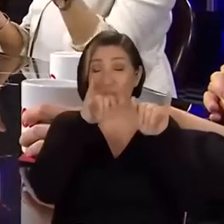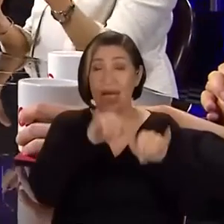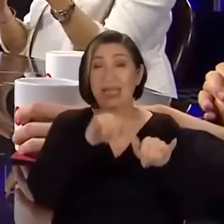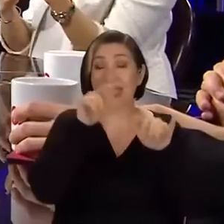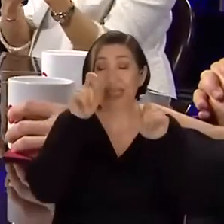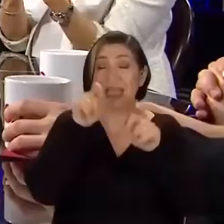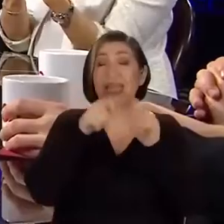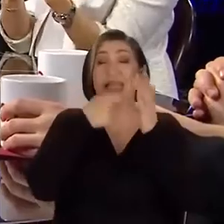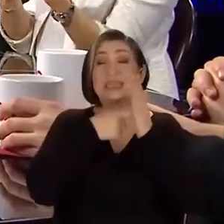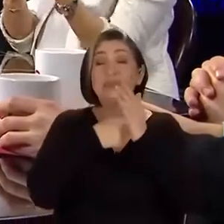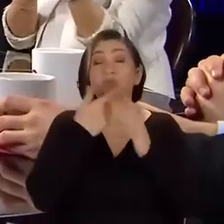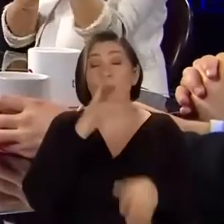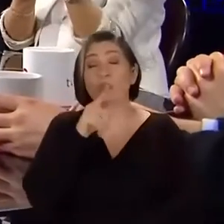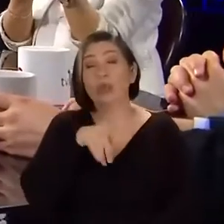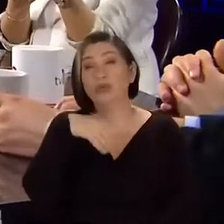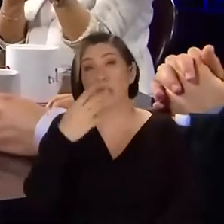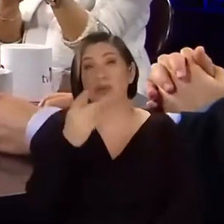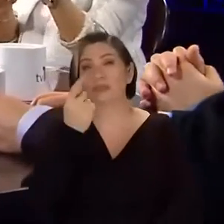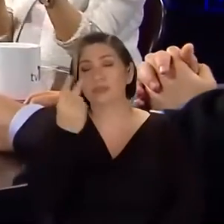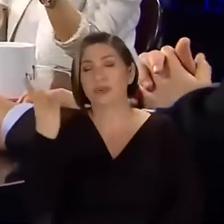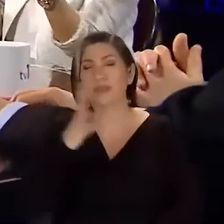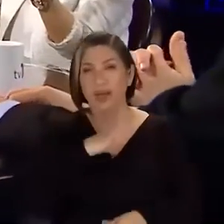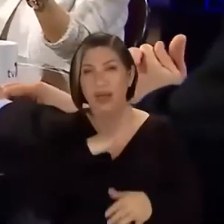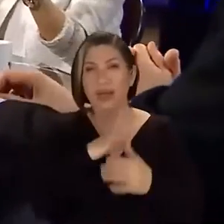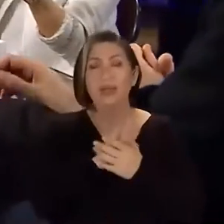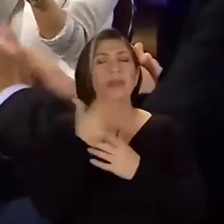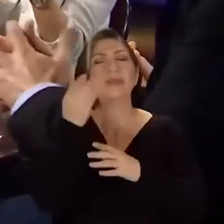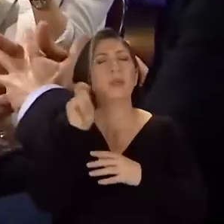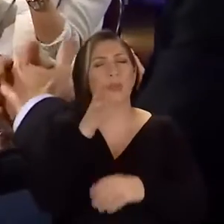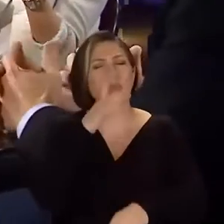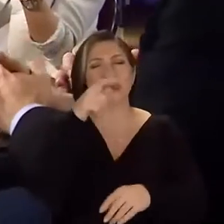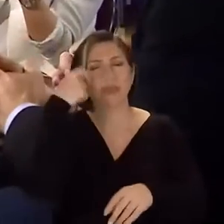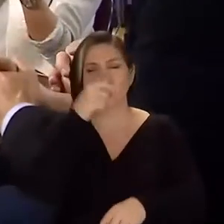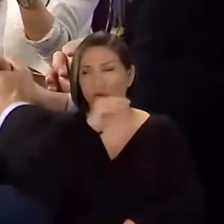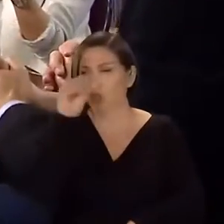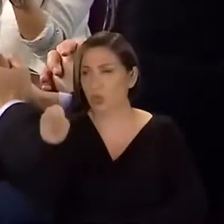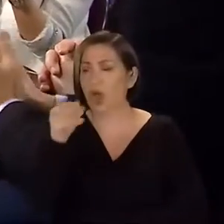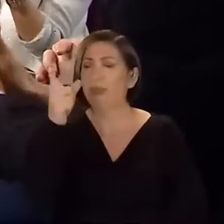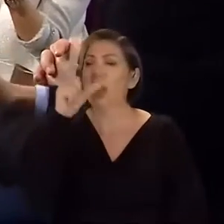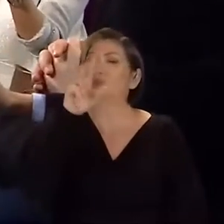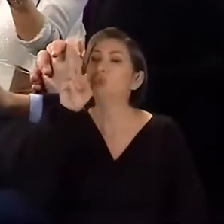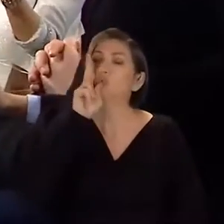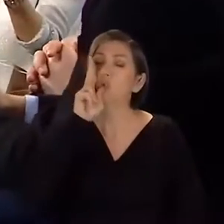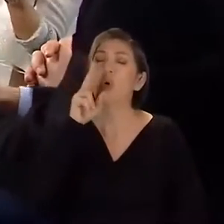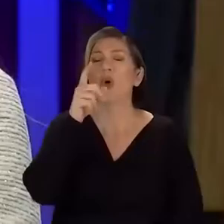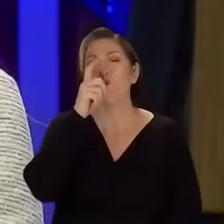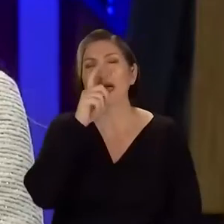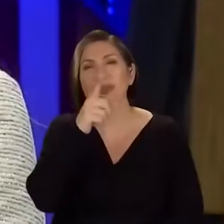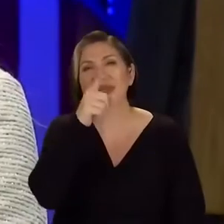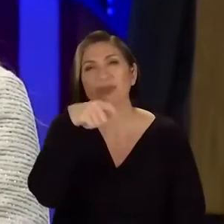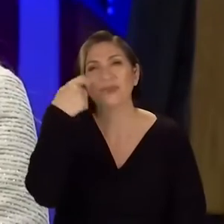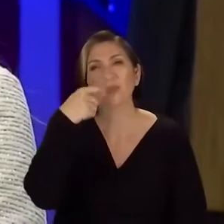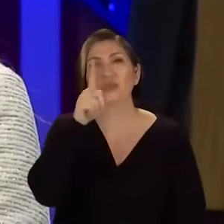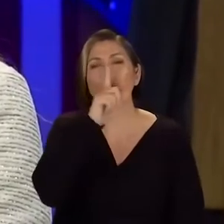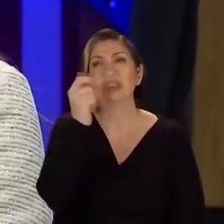yapılar, şimdi ismini telaffuz etmiyorum ama bundan sonra streaming platformu ne yapıyor? Sizin filminizi oraya koyuyor. Ay sonunda diyor ki, Okan'cığım senin filmini